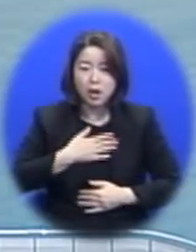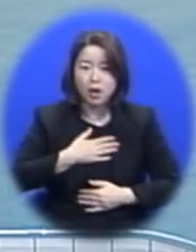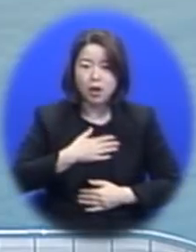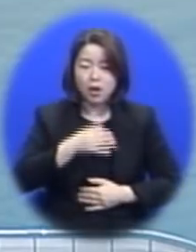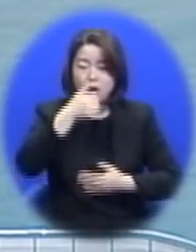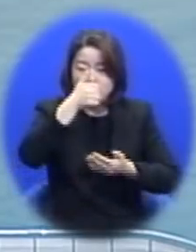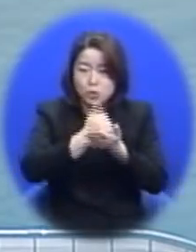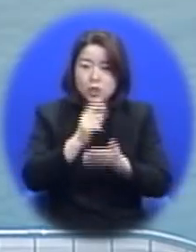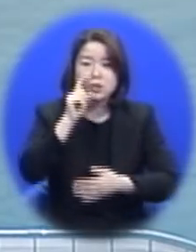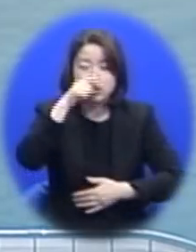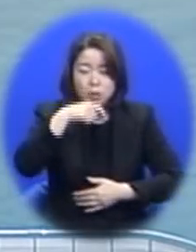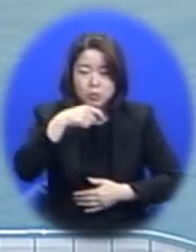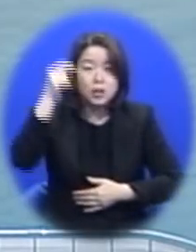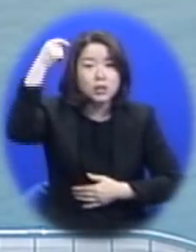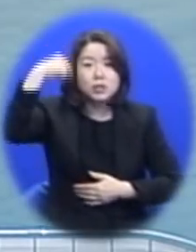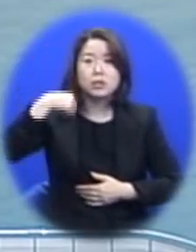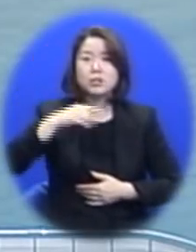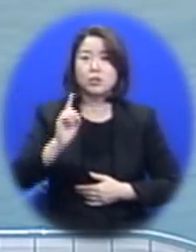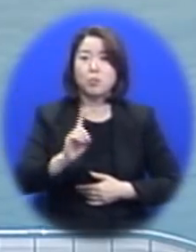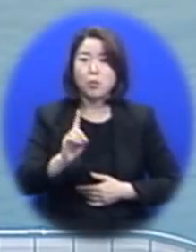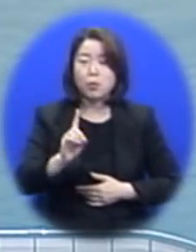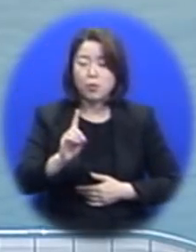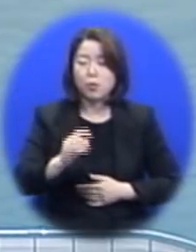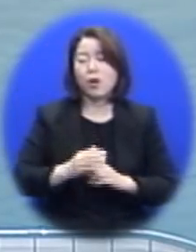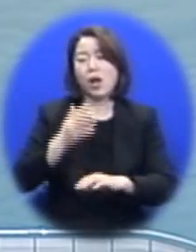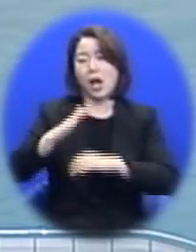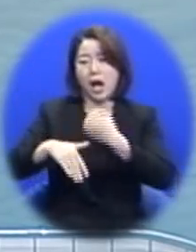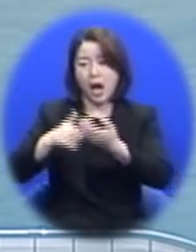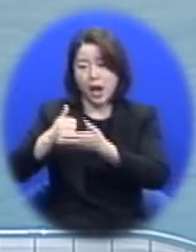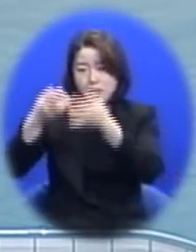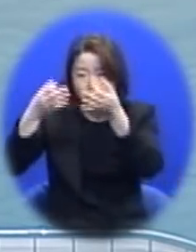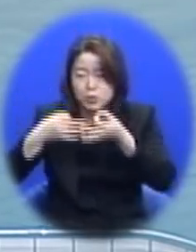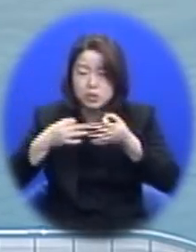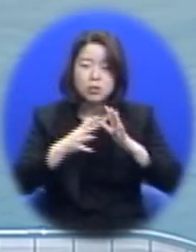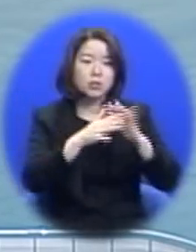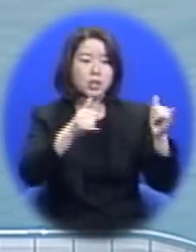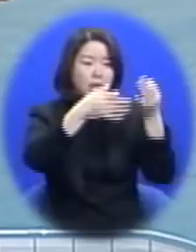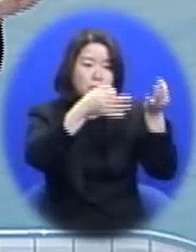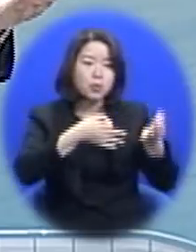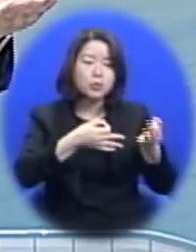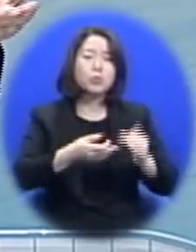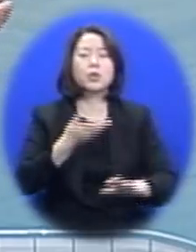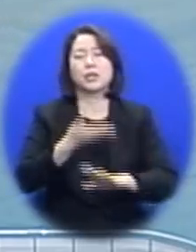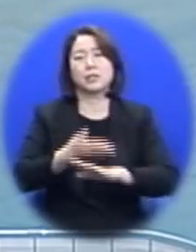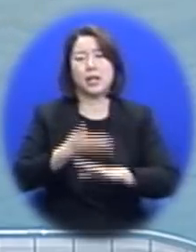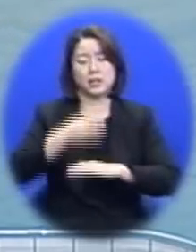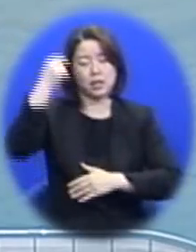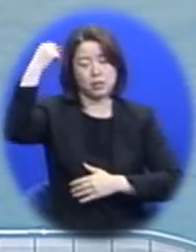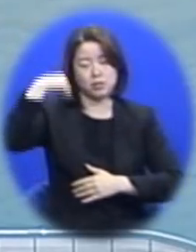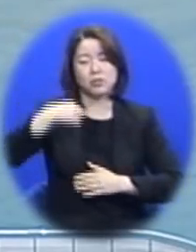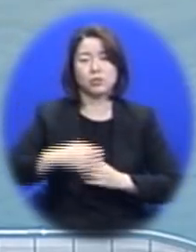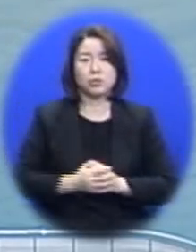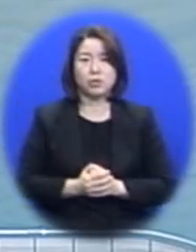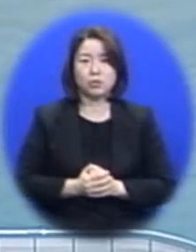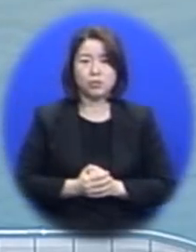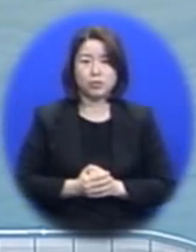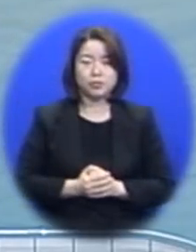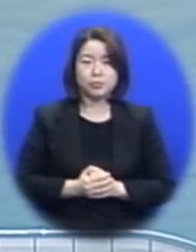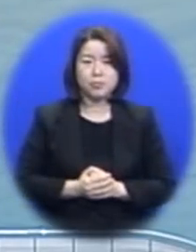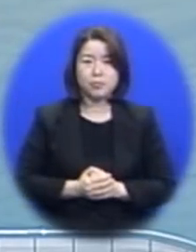하나님이 보는 것이 다를 수 있다는 거예요. 정말 그걸 갈 수 있다는 것입니다.